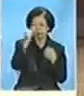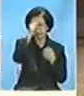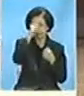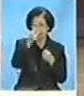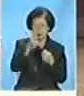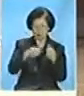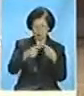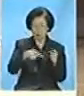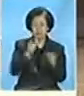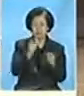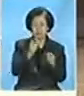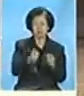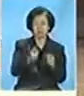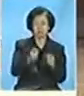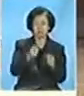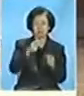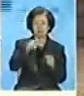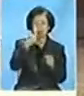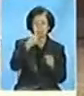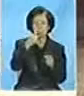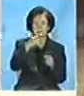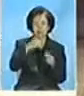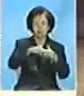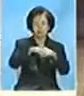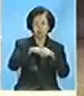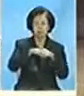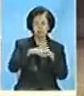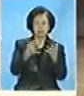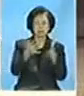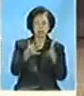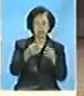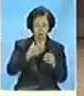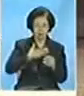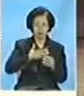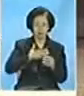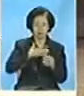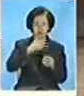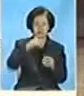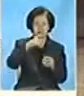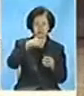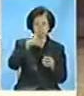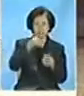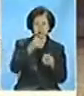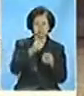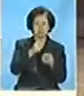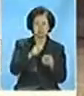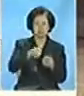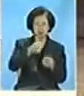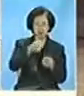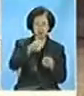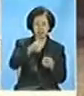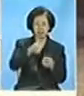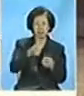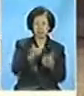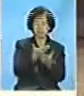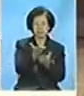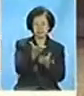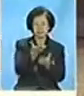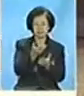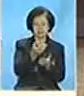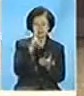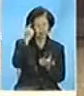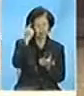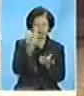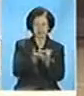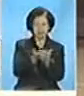าษาอังกฤษไม่ได้ผมยินดีให้บริการไม่คิดมูลค่าแต่อย่างใดส